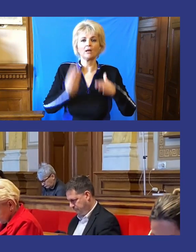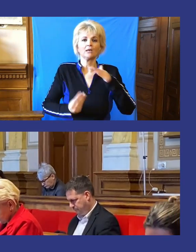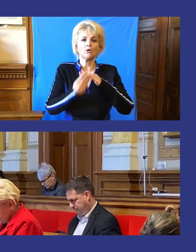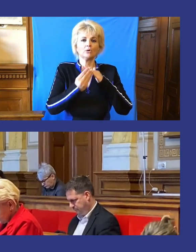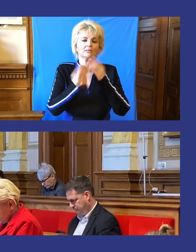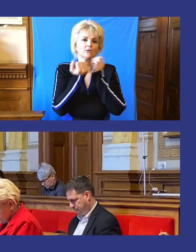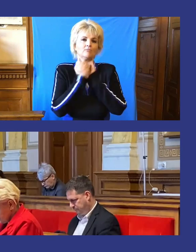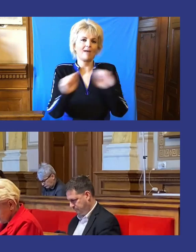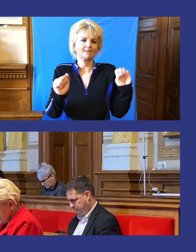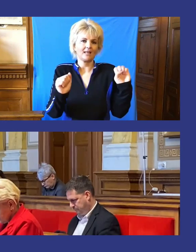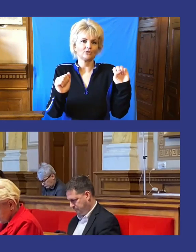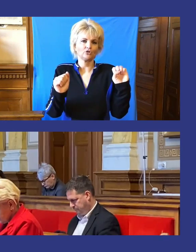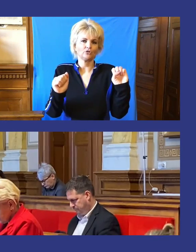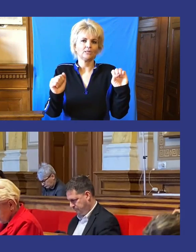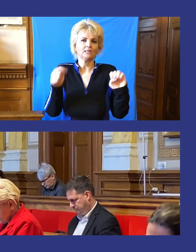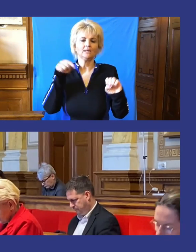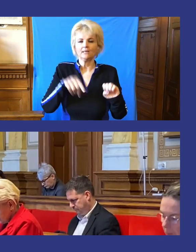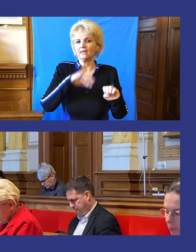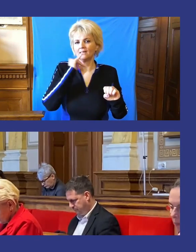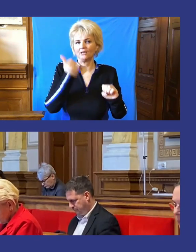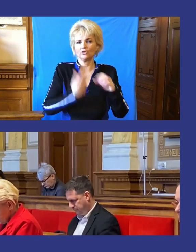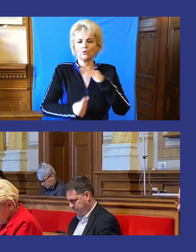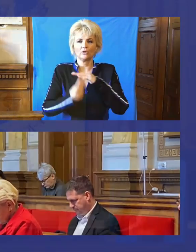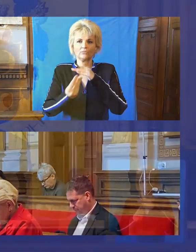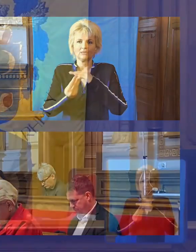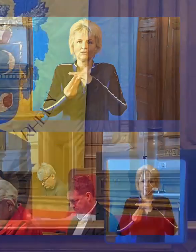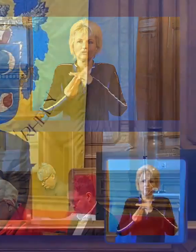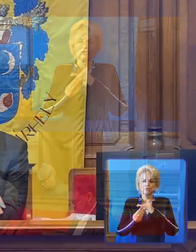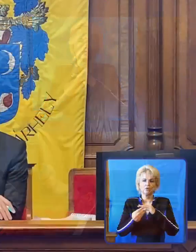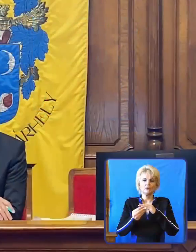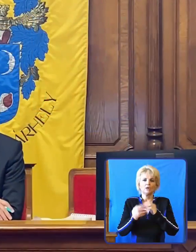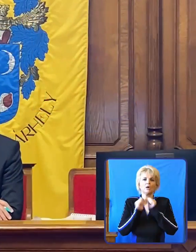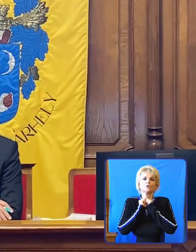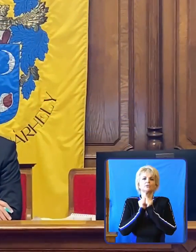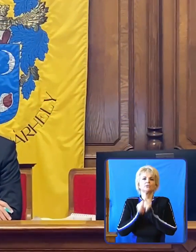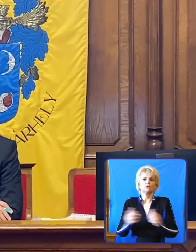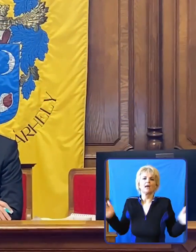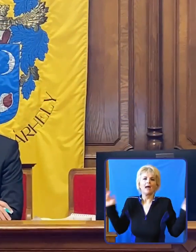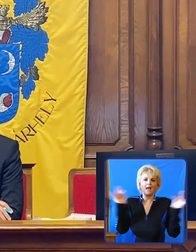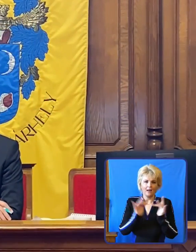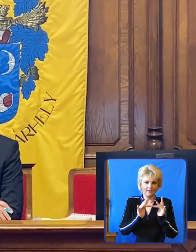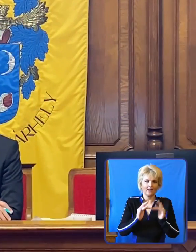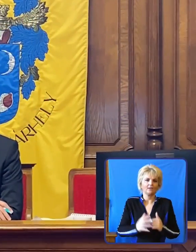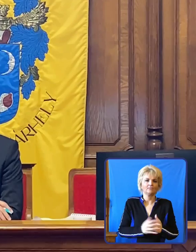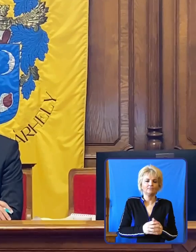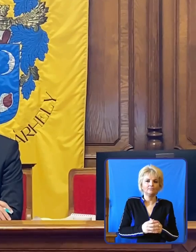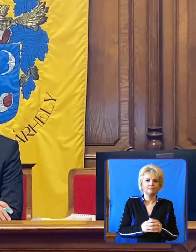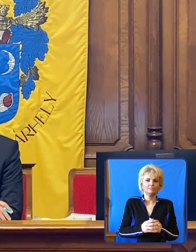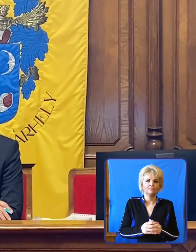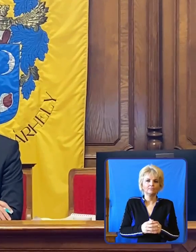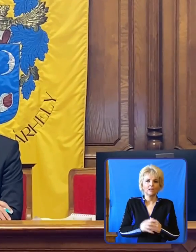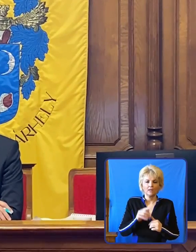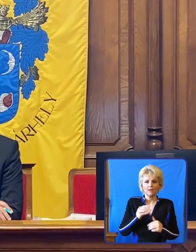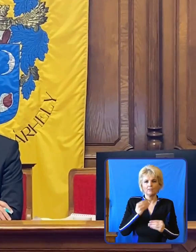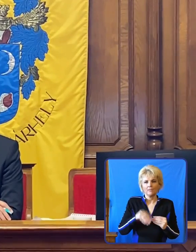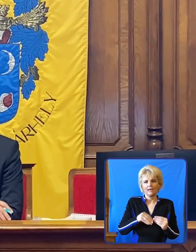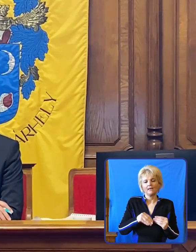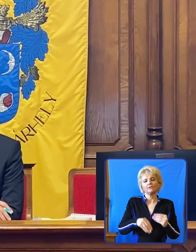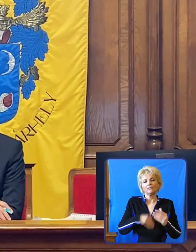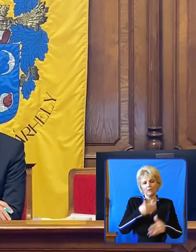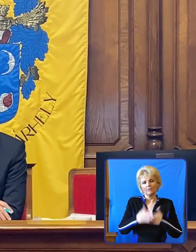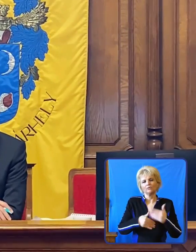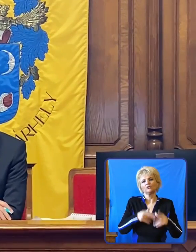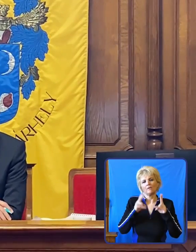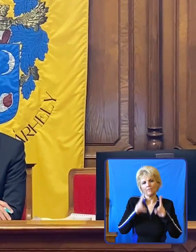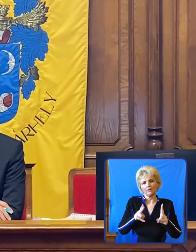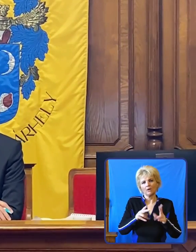korrupciómentes. Jó, tehát itt nincs korrupció, illetve küzdünk ellene, ez a helyes kifejezés, mert természetesen időről időre azért vannak próbálkozások,